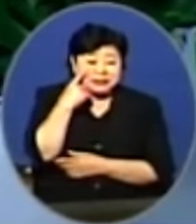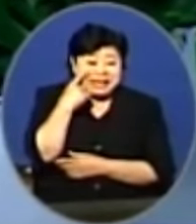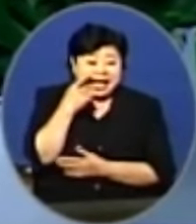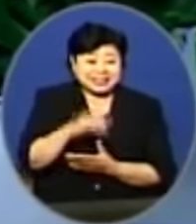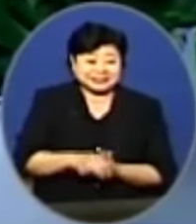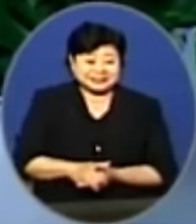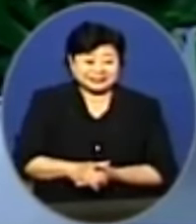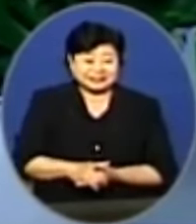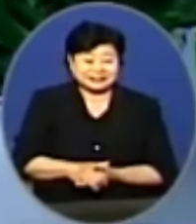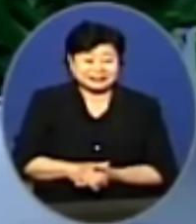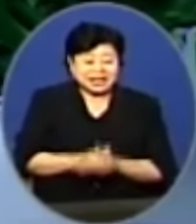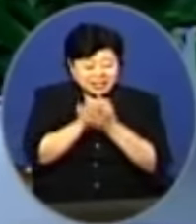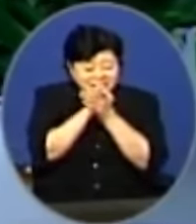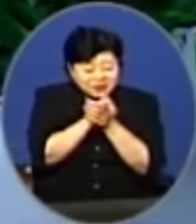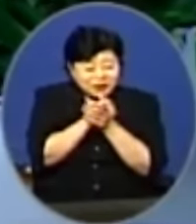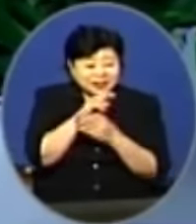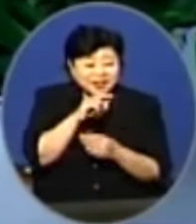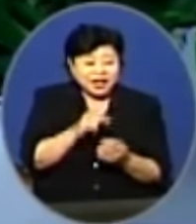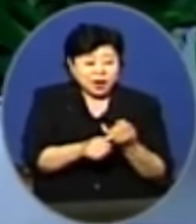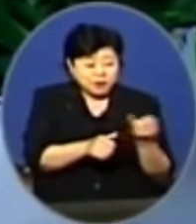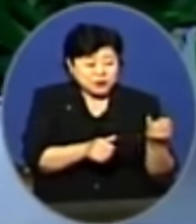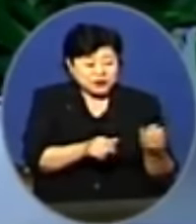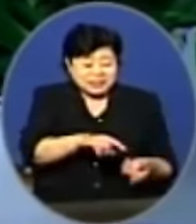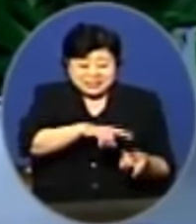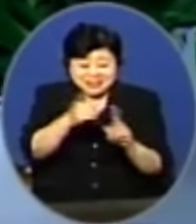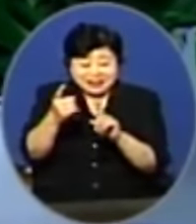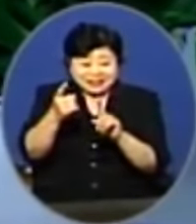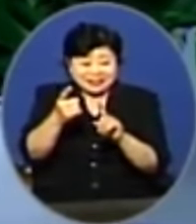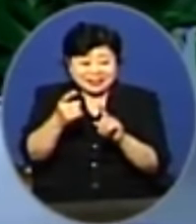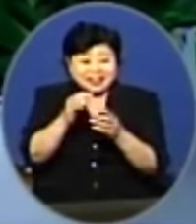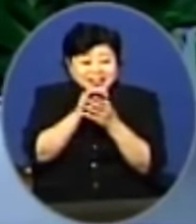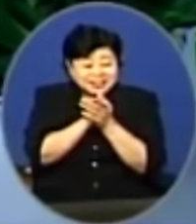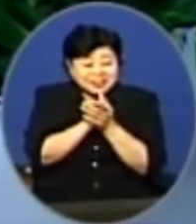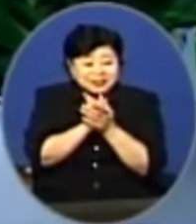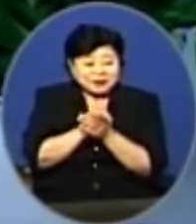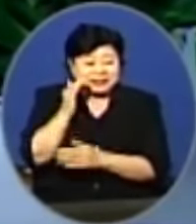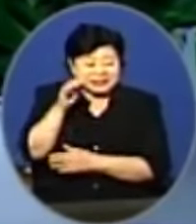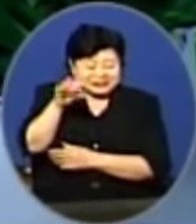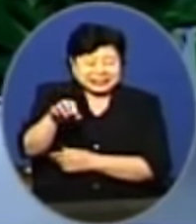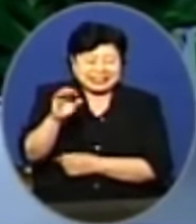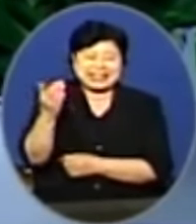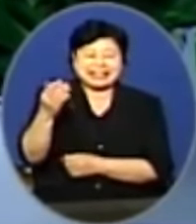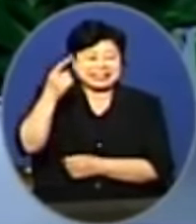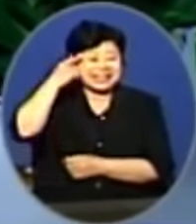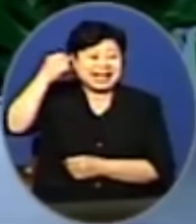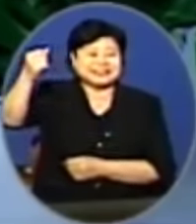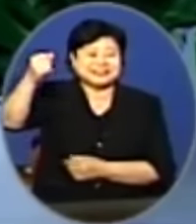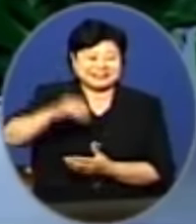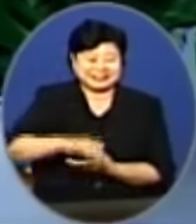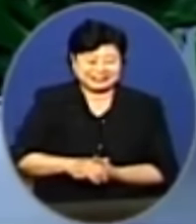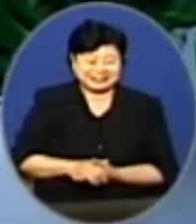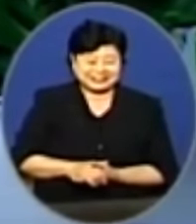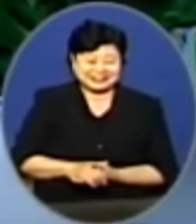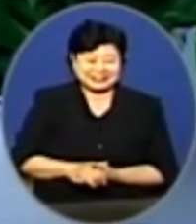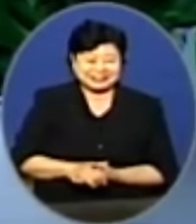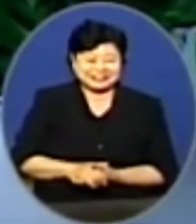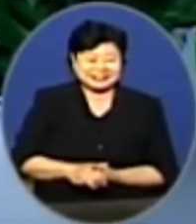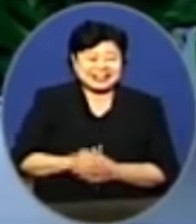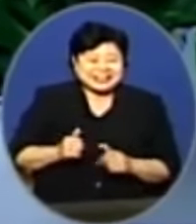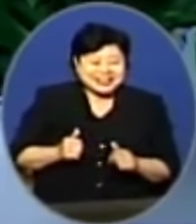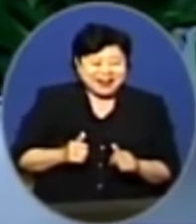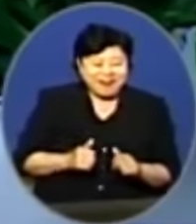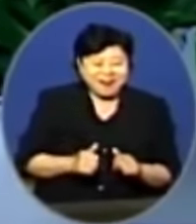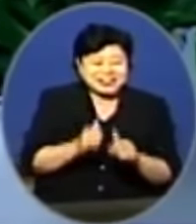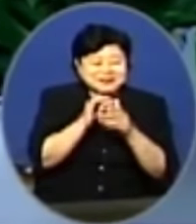왜냐? 기도하니까 마누라가 일어나서 걷기도 하는데 기도하면 시장이 안 되겠나? 그래서